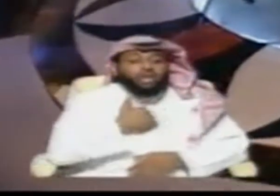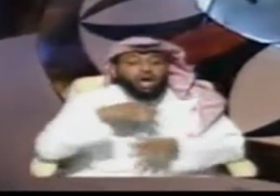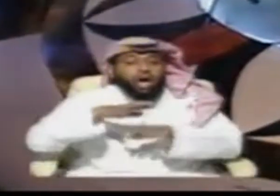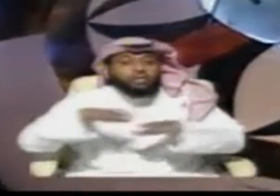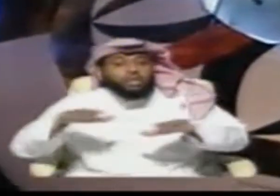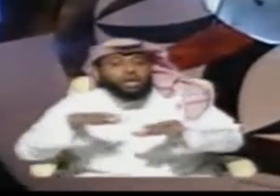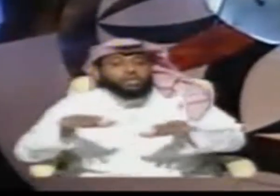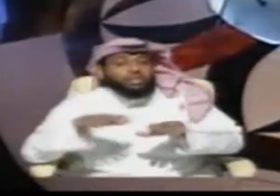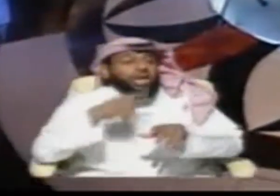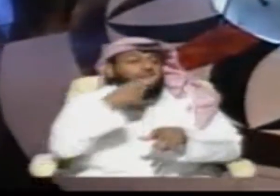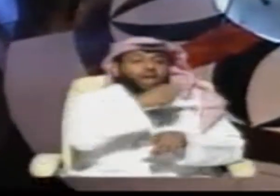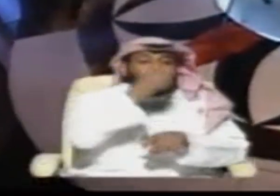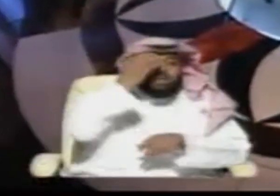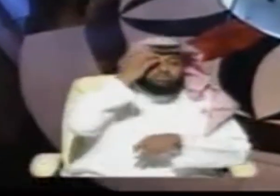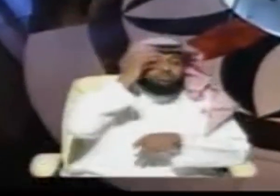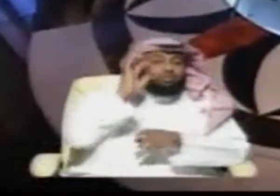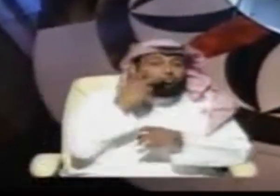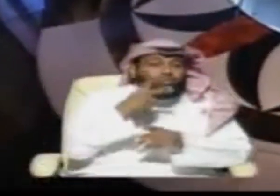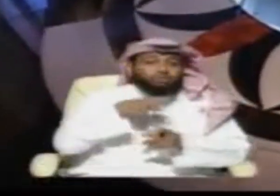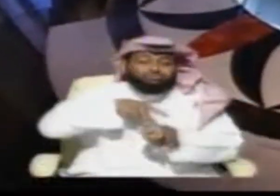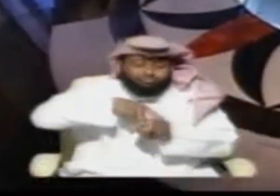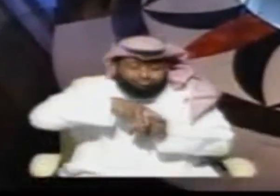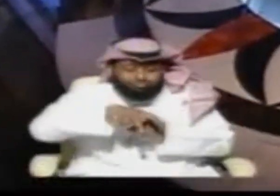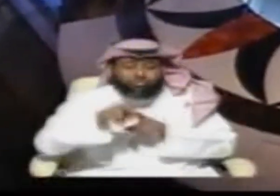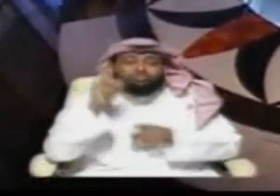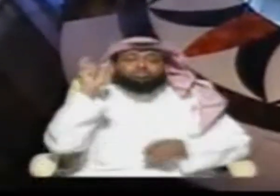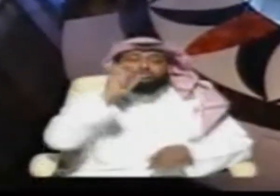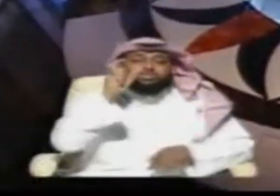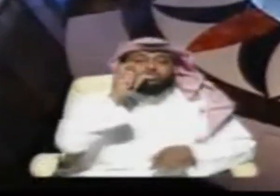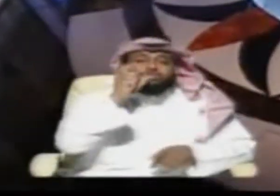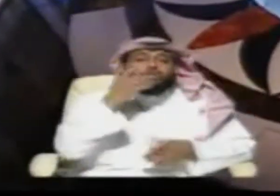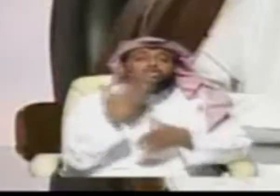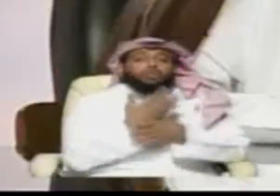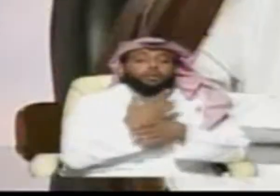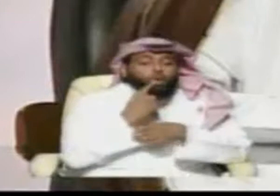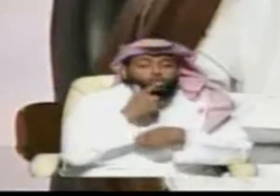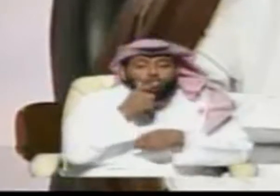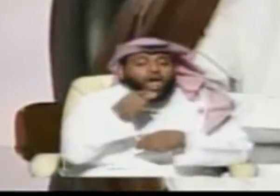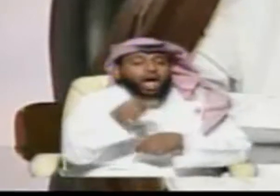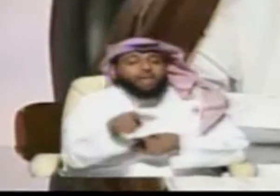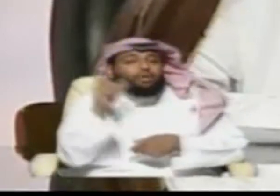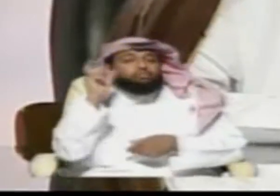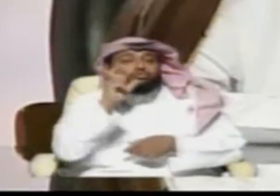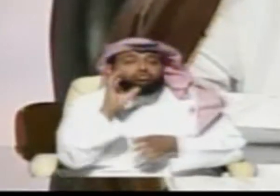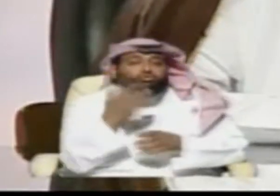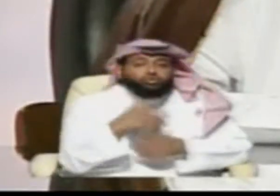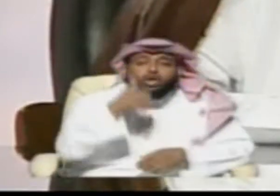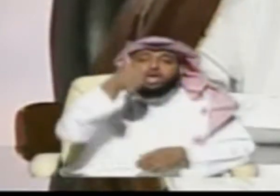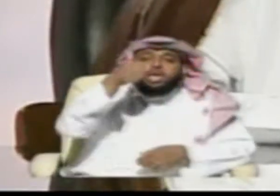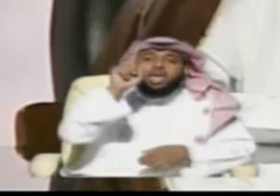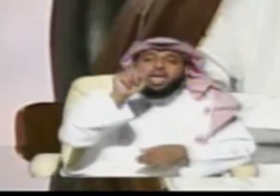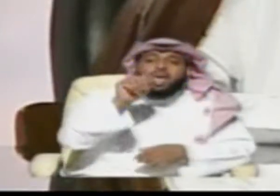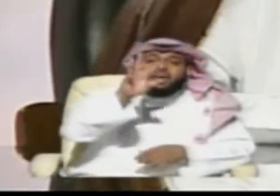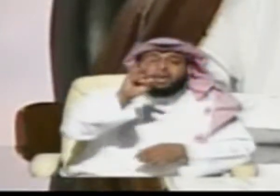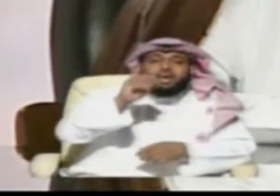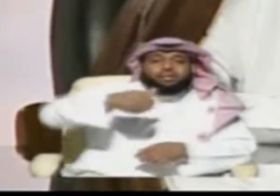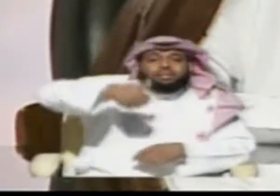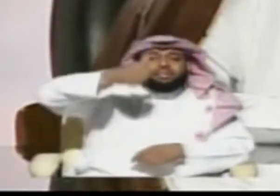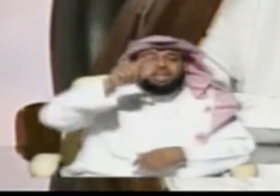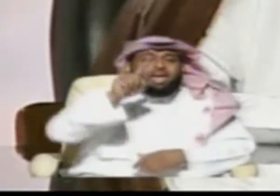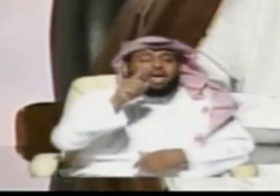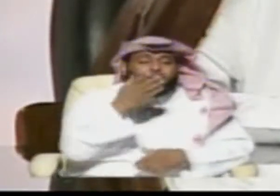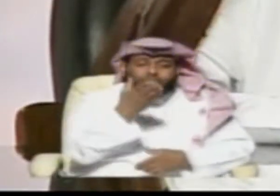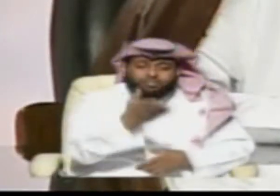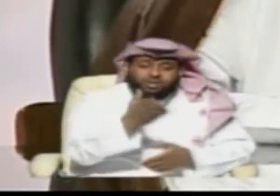به الظلم ويبرر به الاعتداء. نفوس البشرية لا تقبل مثل هذا الظلم، تأباه النفوس وإن